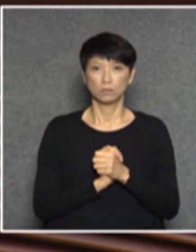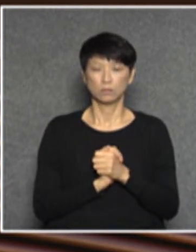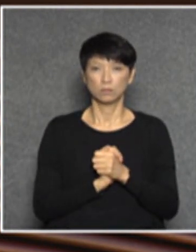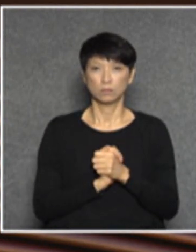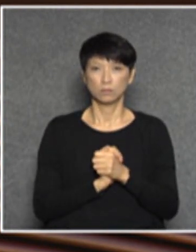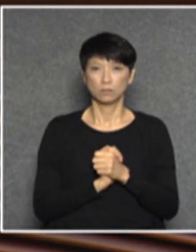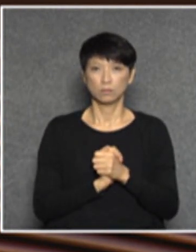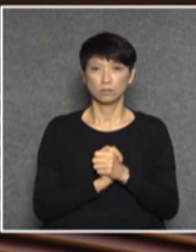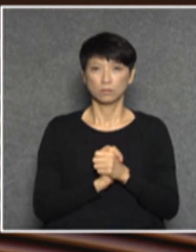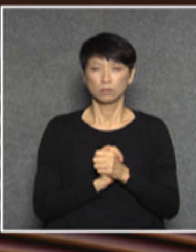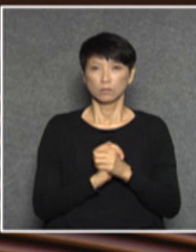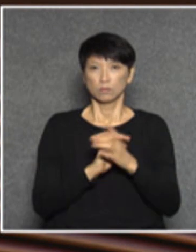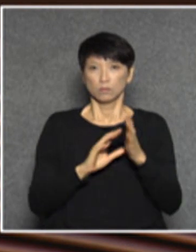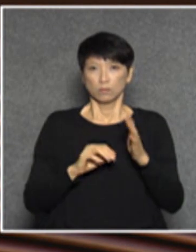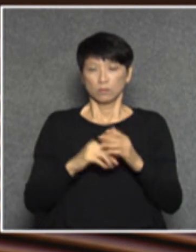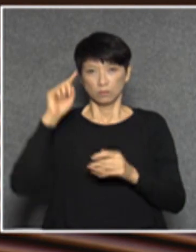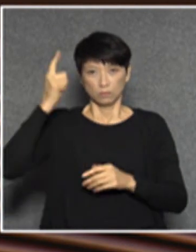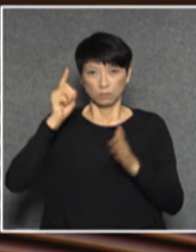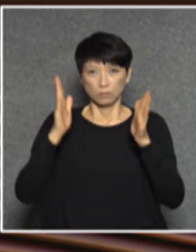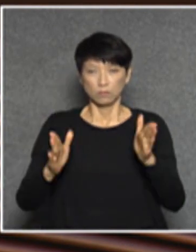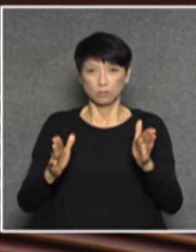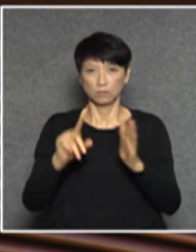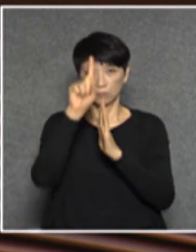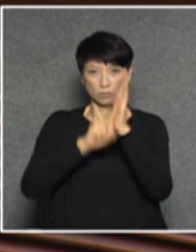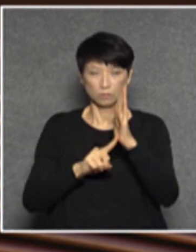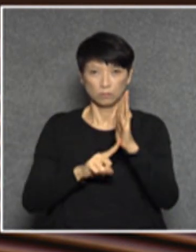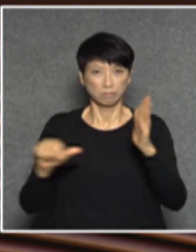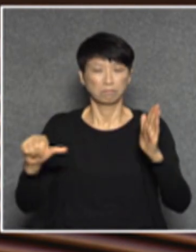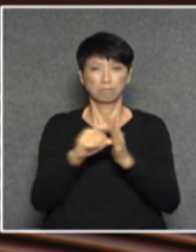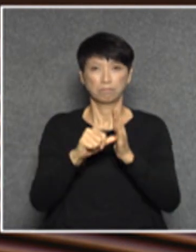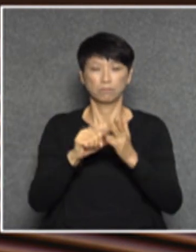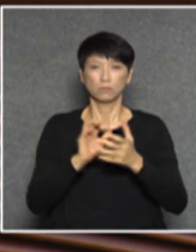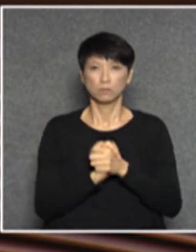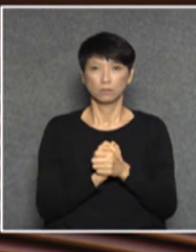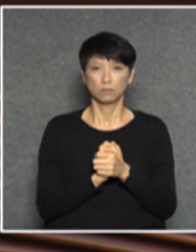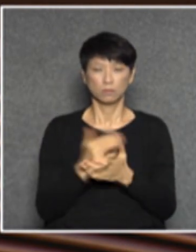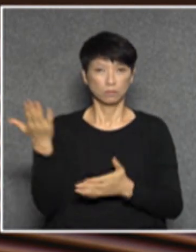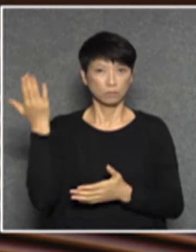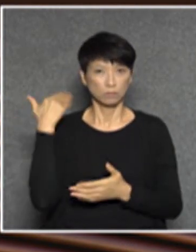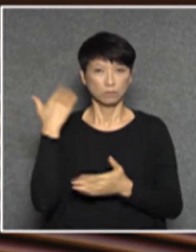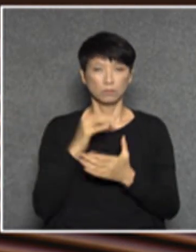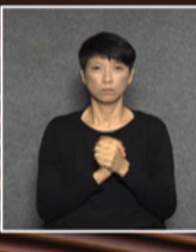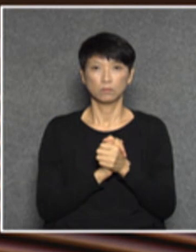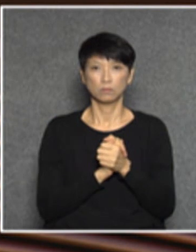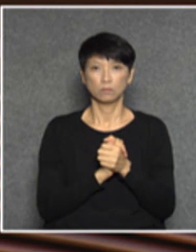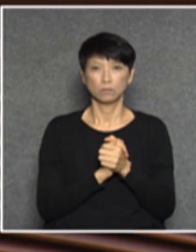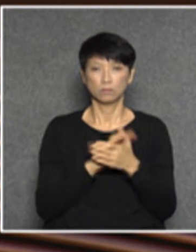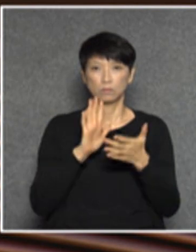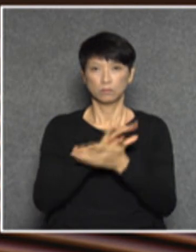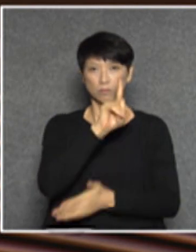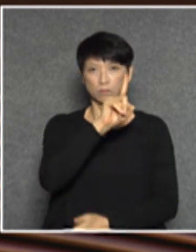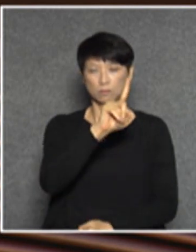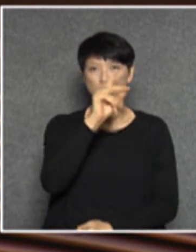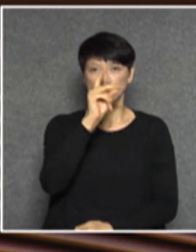是歷來最大的單日跌幅。但我們經歷過多次的包括73年股